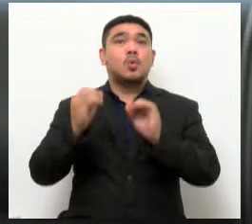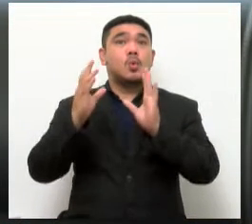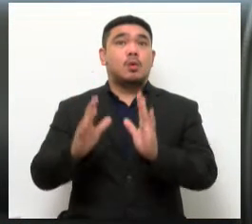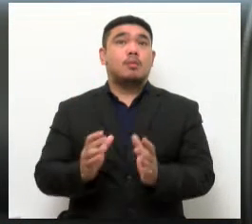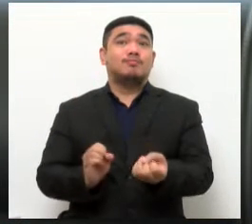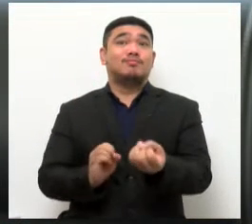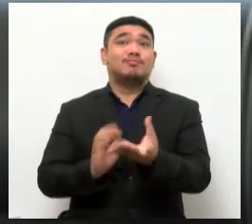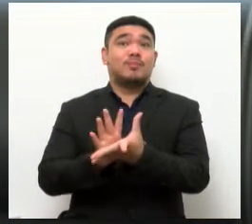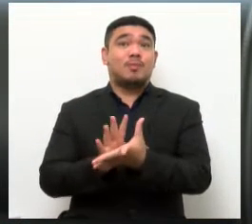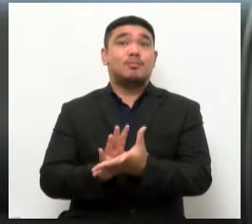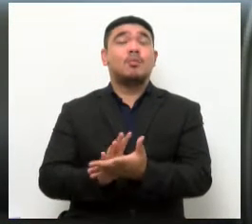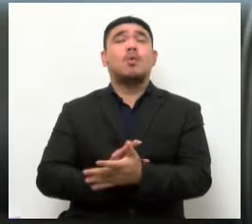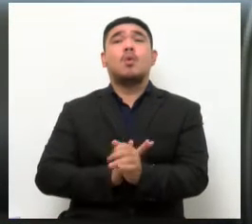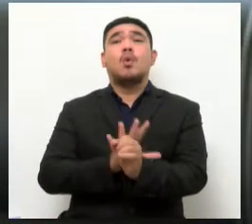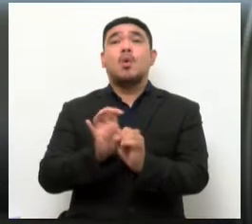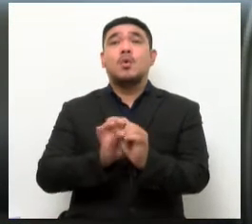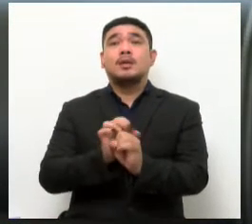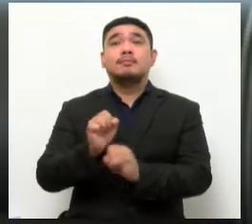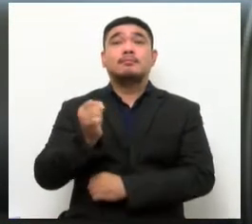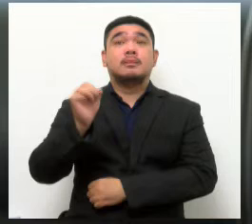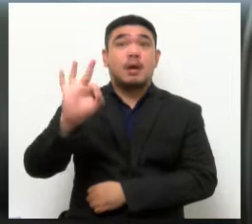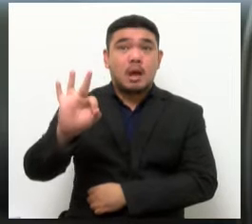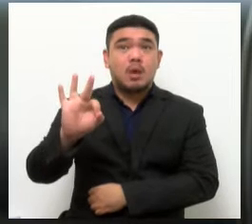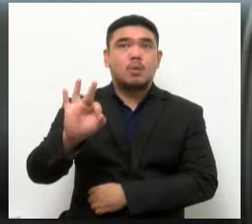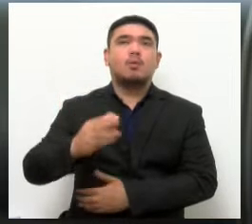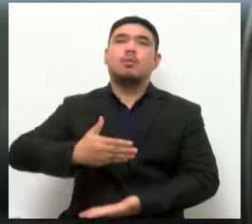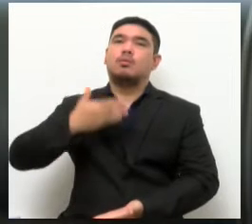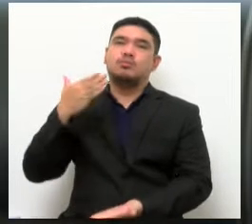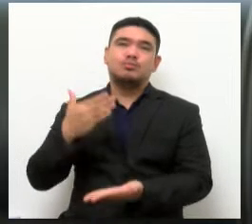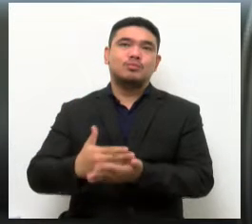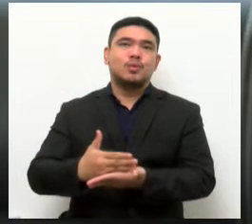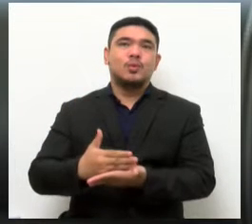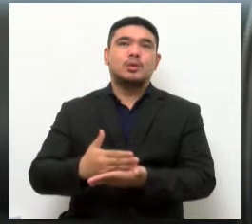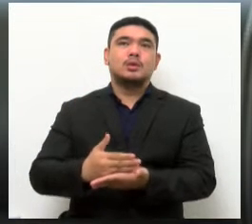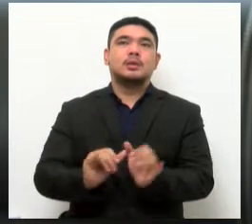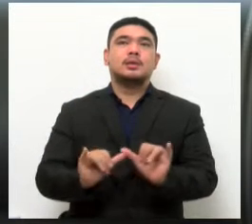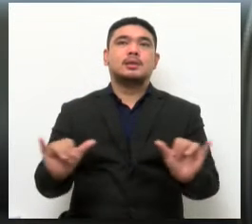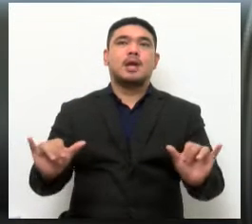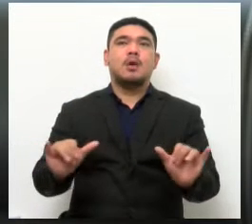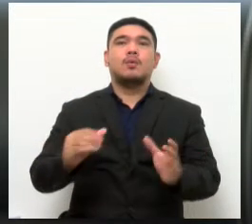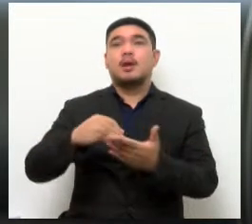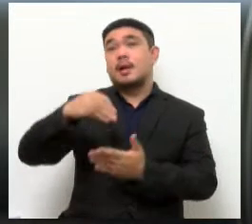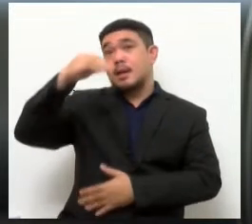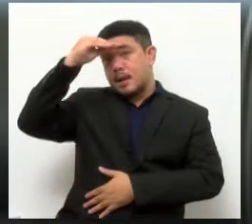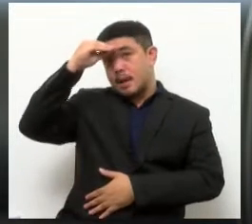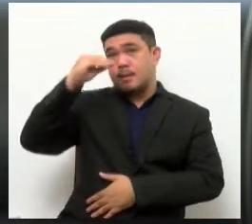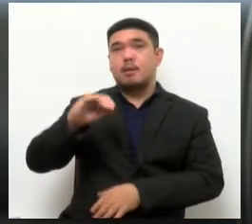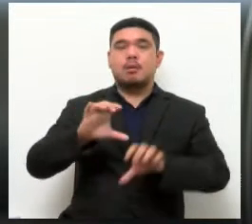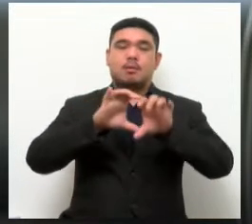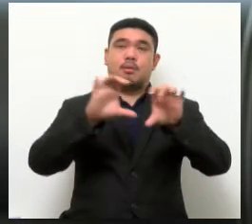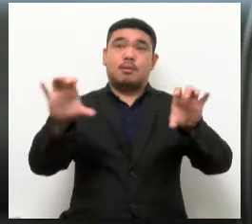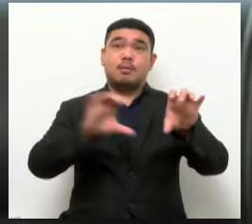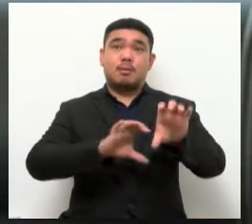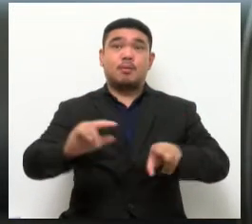าวะการแพร่ระบาดของโรคโควิด-19 จึงต้องหยุดการเรียนการสอนแบบออนไลน์เปลี่ยนเป็นการสอนแบบออนไลน์